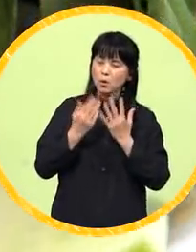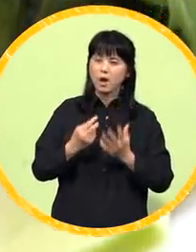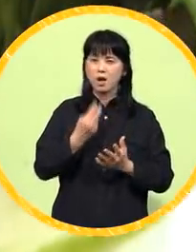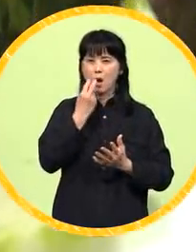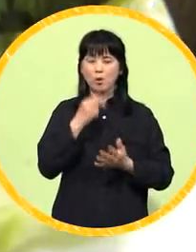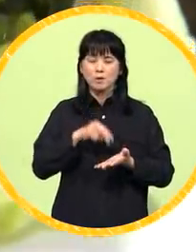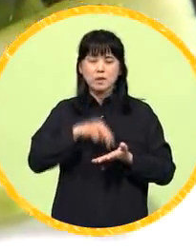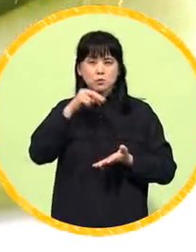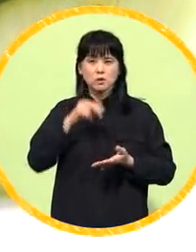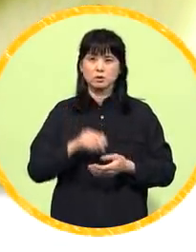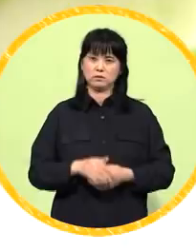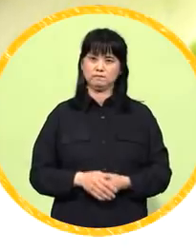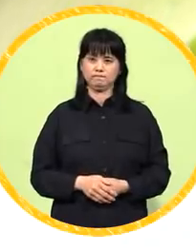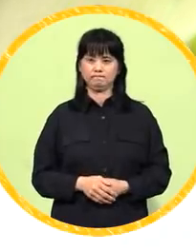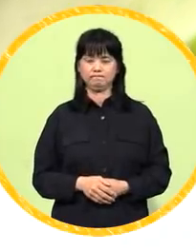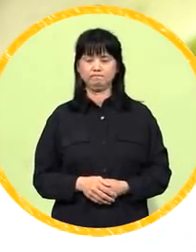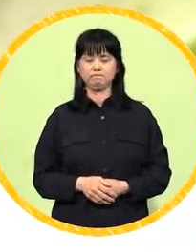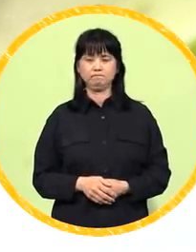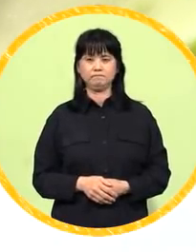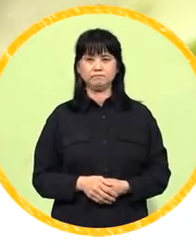驚きますよ